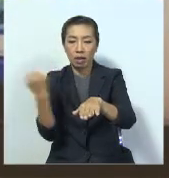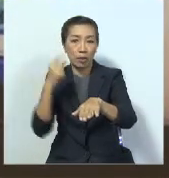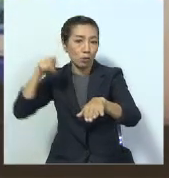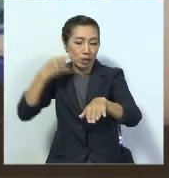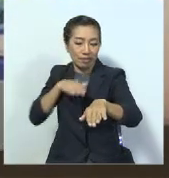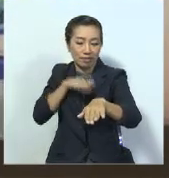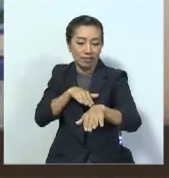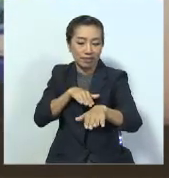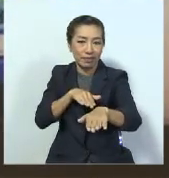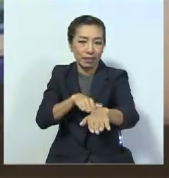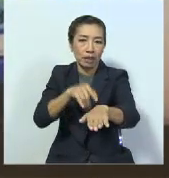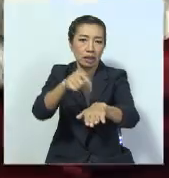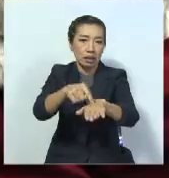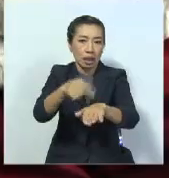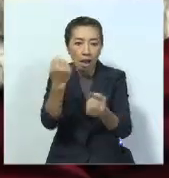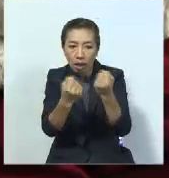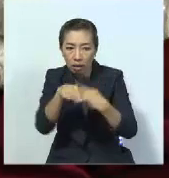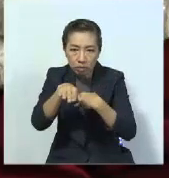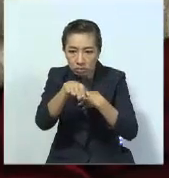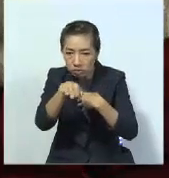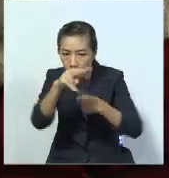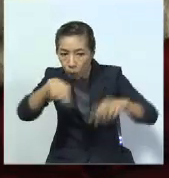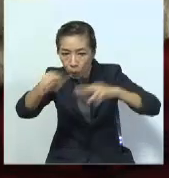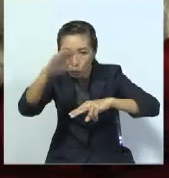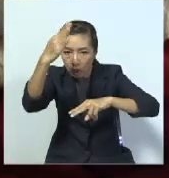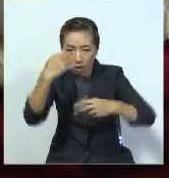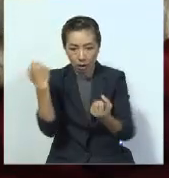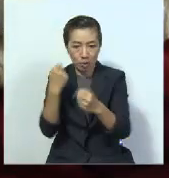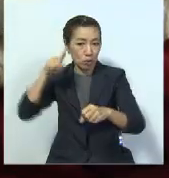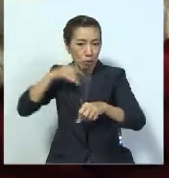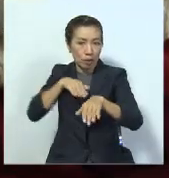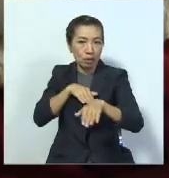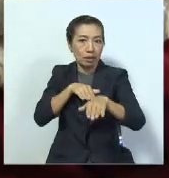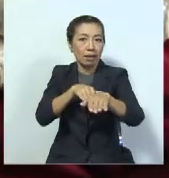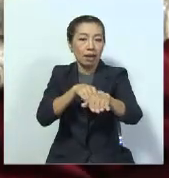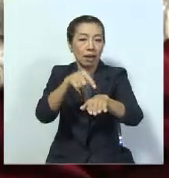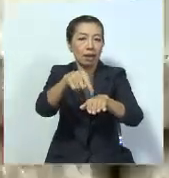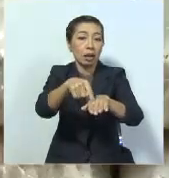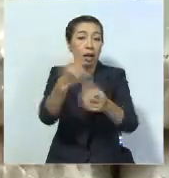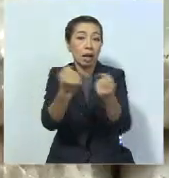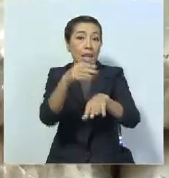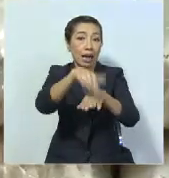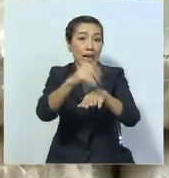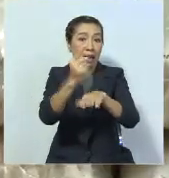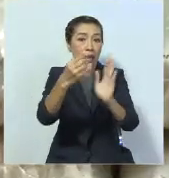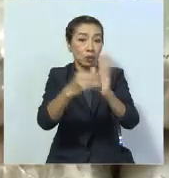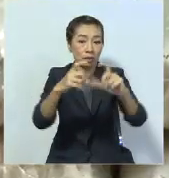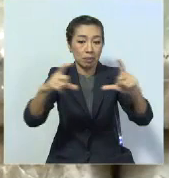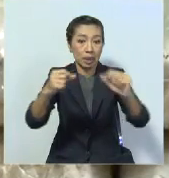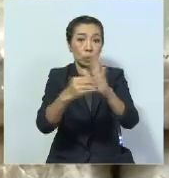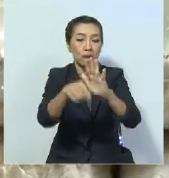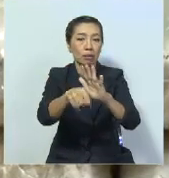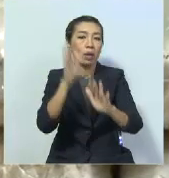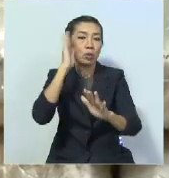ก็คือมีรถขับนำก่อนสำรวจเส้นทางก่อนแล้วคันนี้ขับตามนะคะนี่นะคะมีนายเกรียงไกรอัศวะเดชฤทธิ์